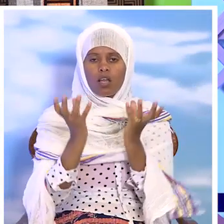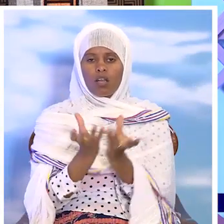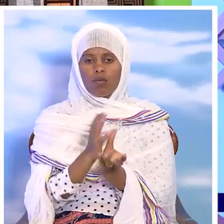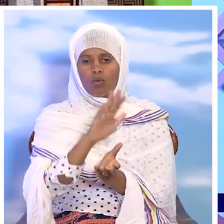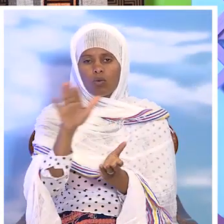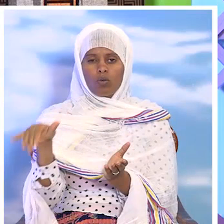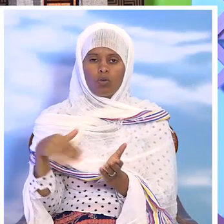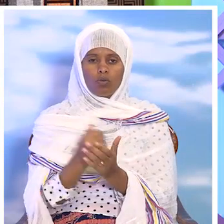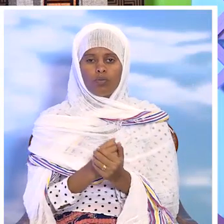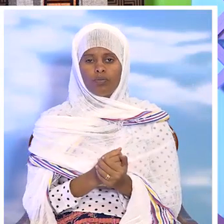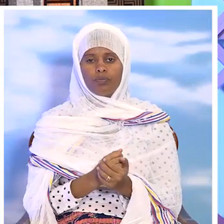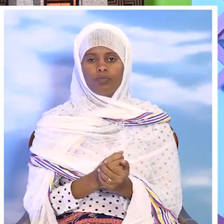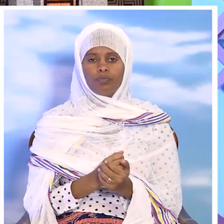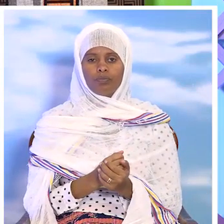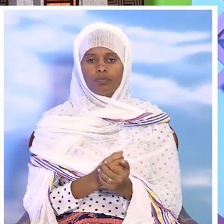ክብሮ